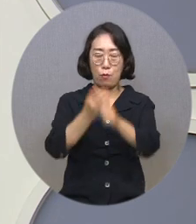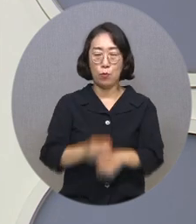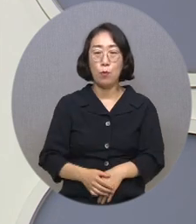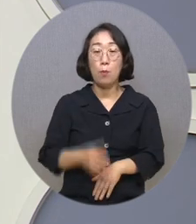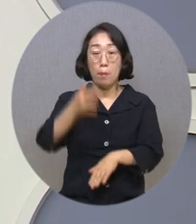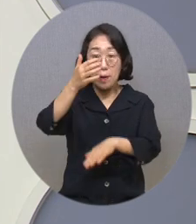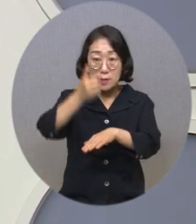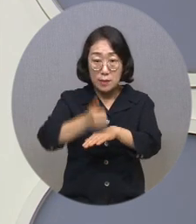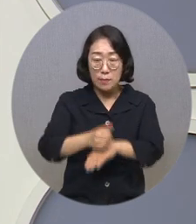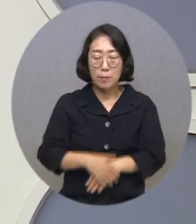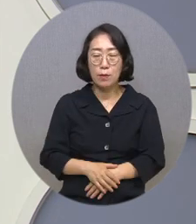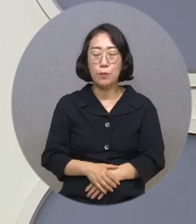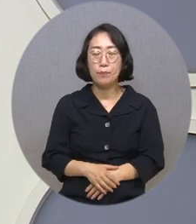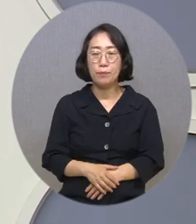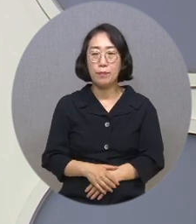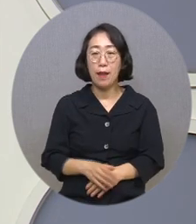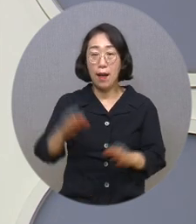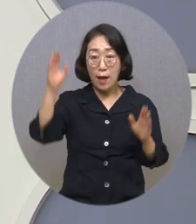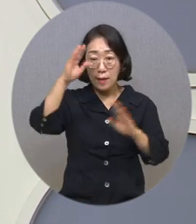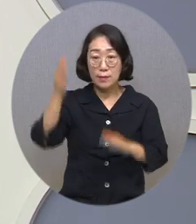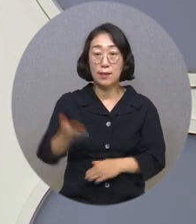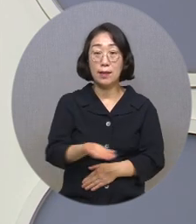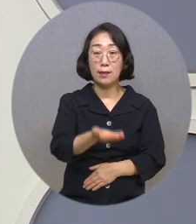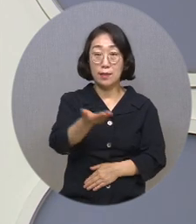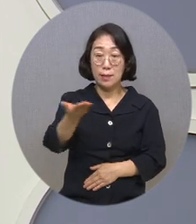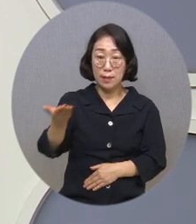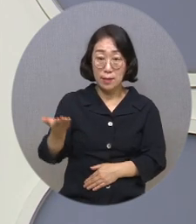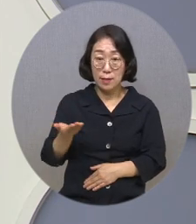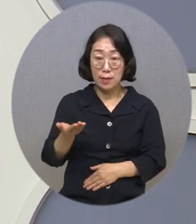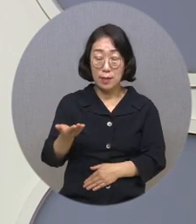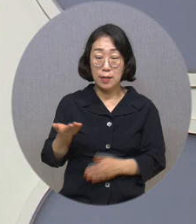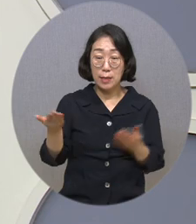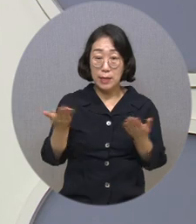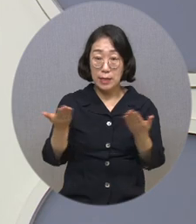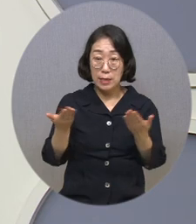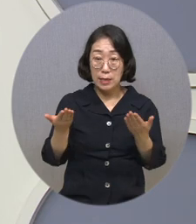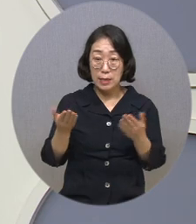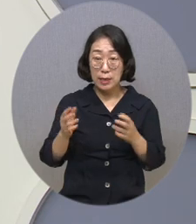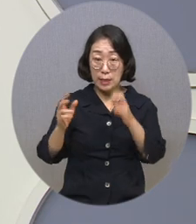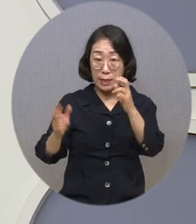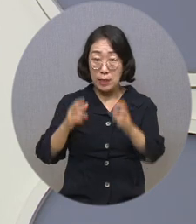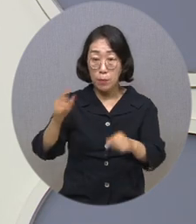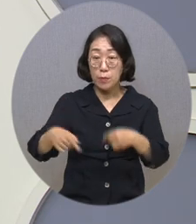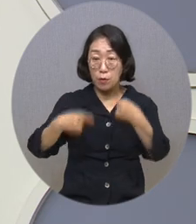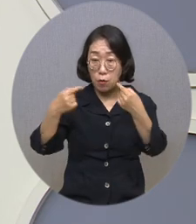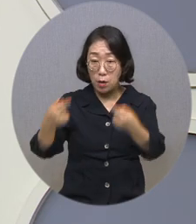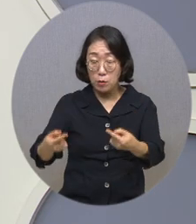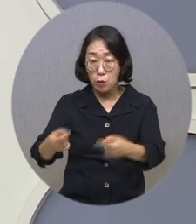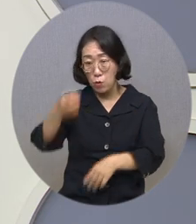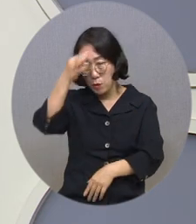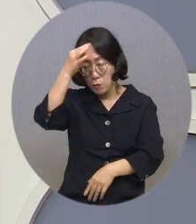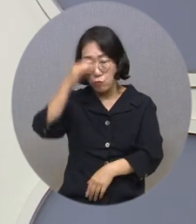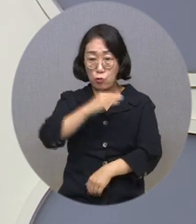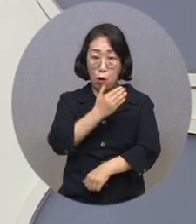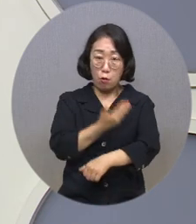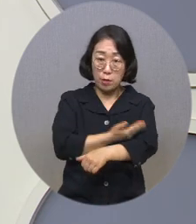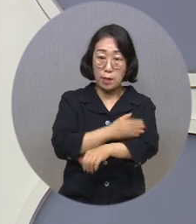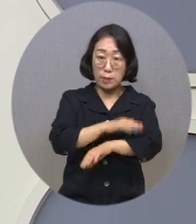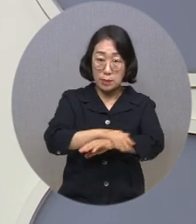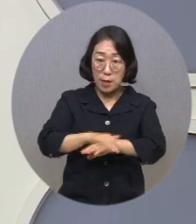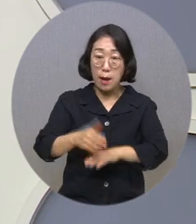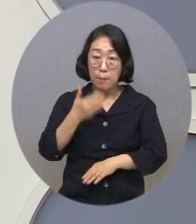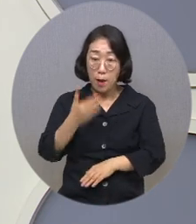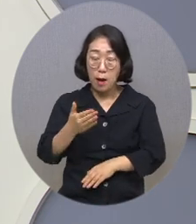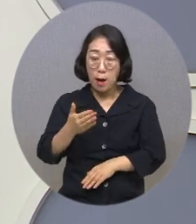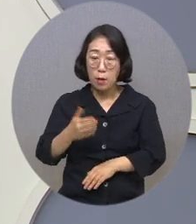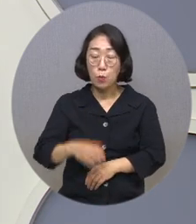번째로는 그 학생들이 그 기업에 갔을 때 영향력을 발휘하고 이제는 우리가 단순히 국내만 머물 게